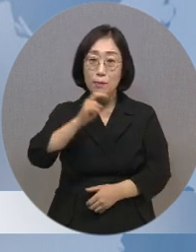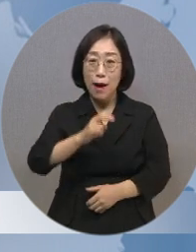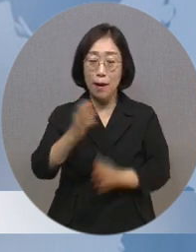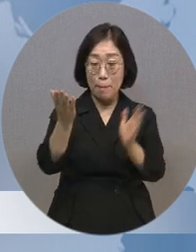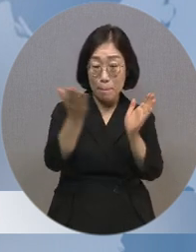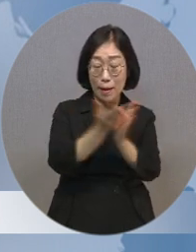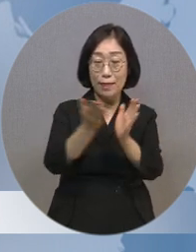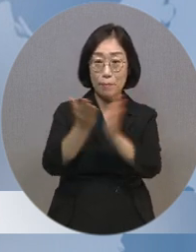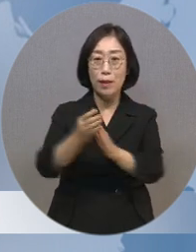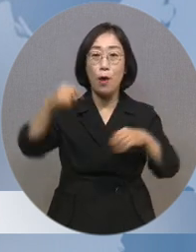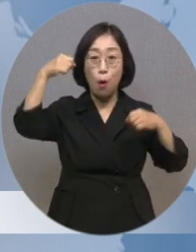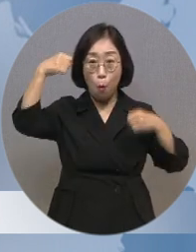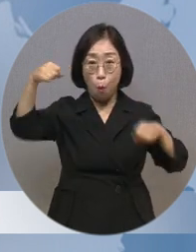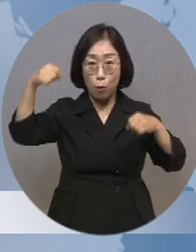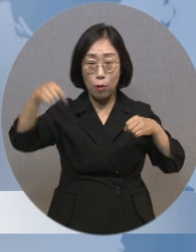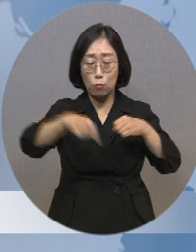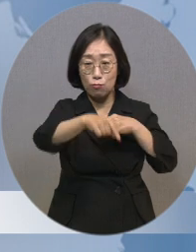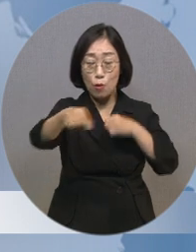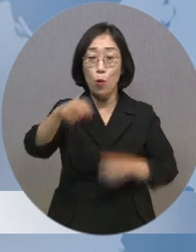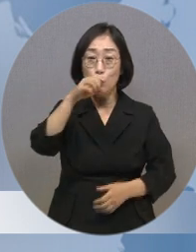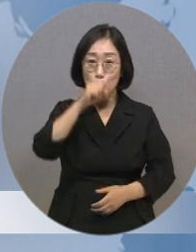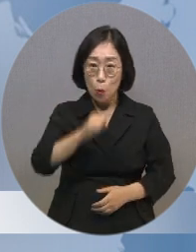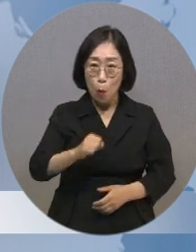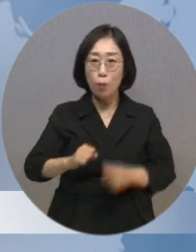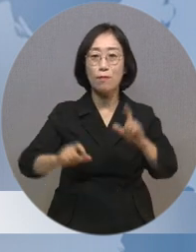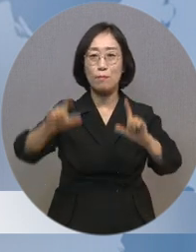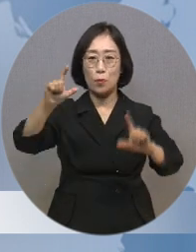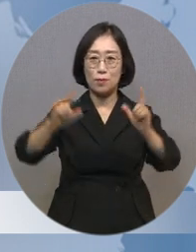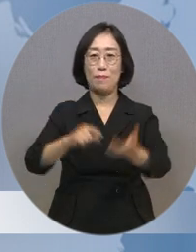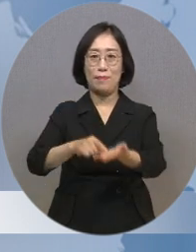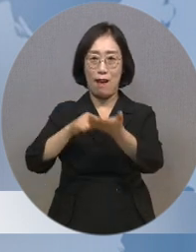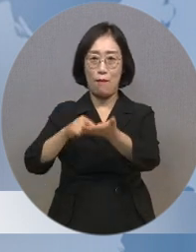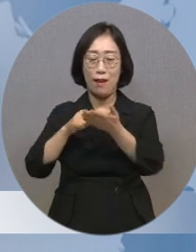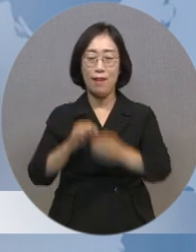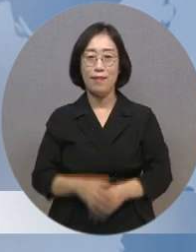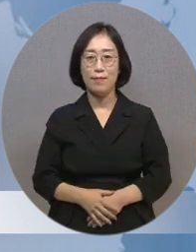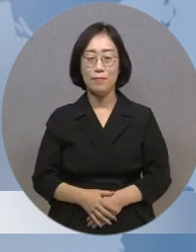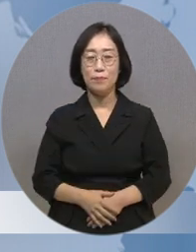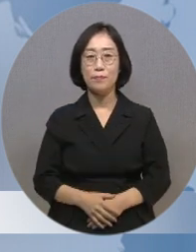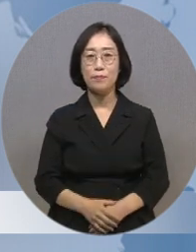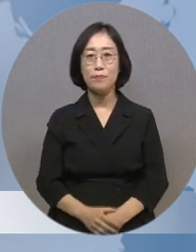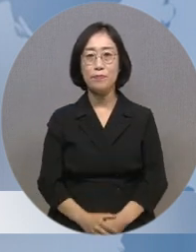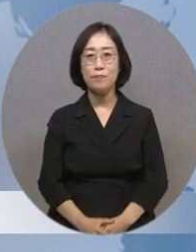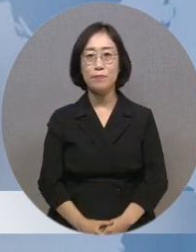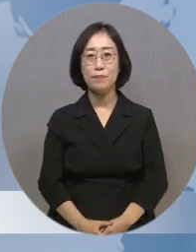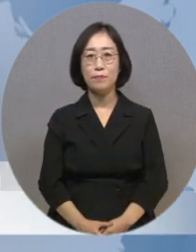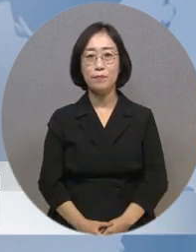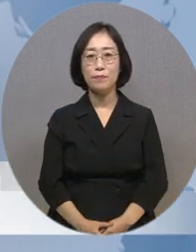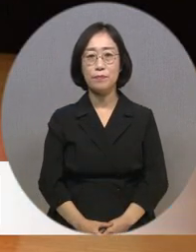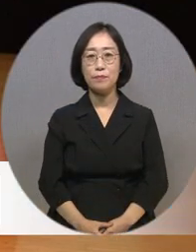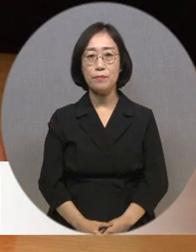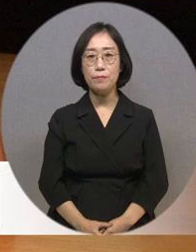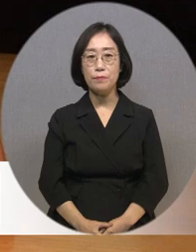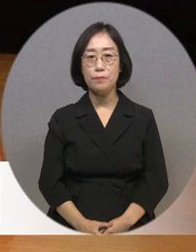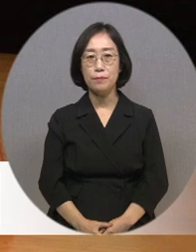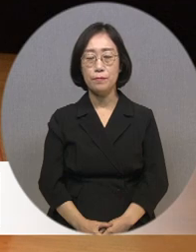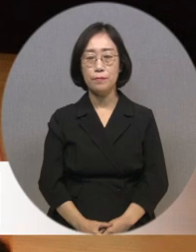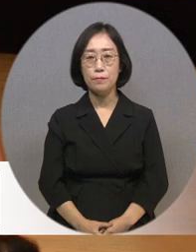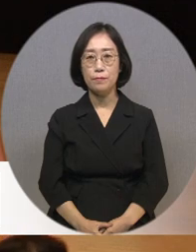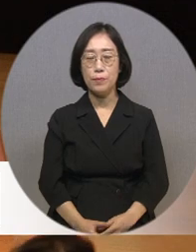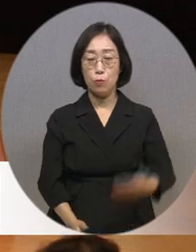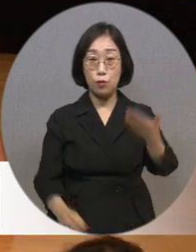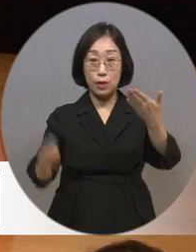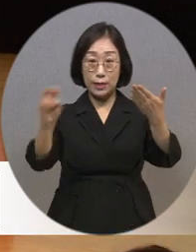많은 이들에게 긍정적인 시간을 선물했다고 합니다. 그 현장을 김영재 기자가 전해드립니다. 지난